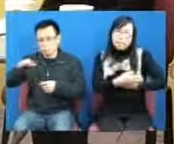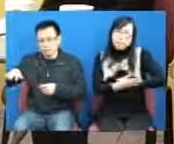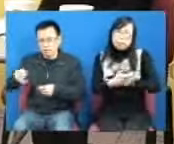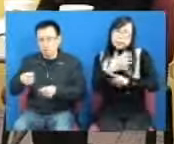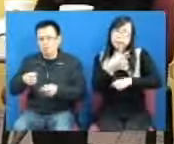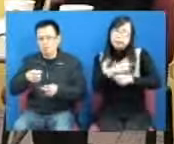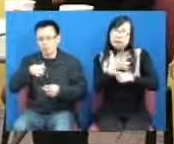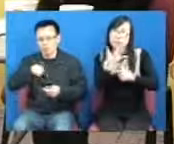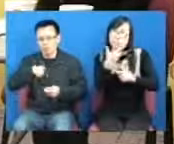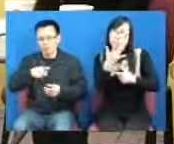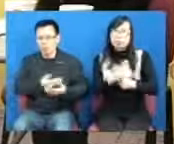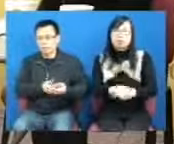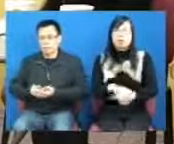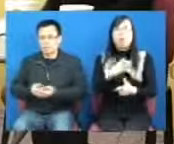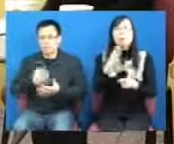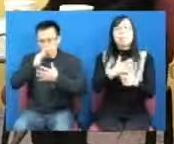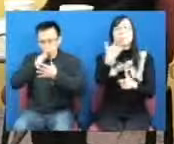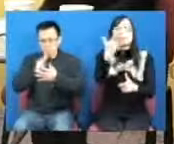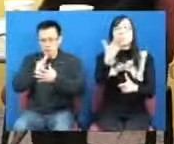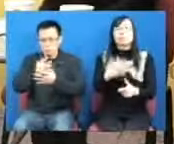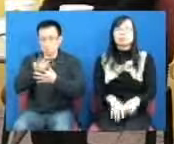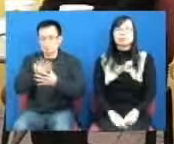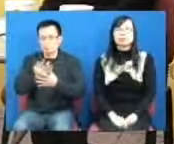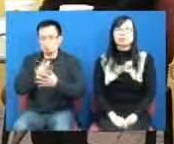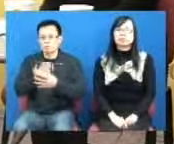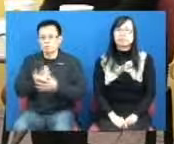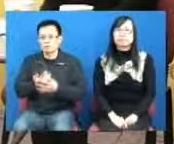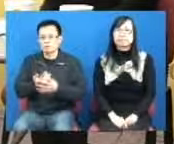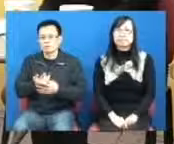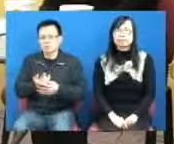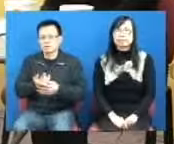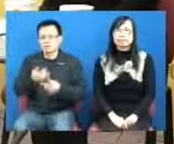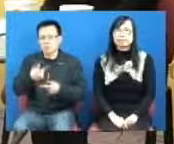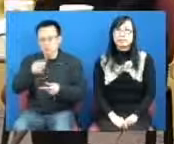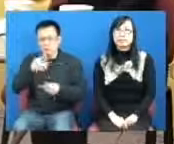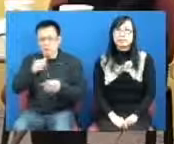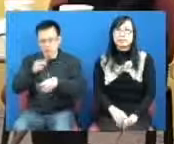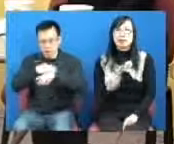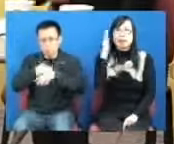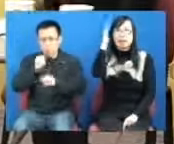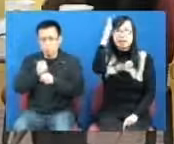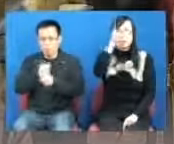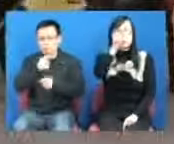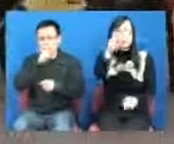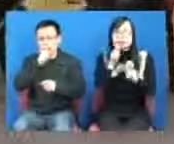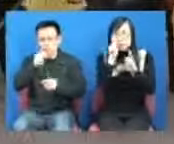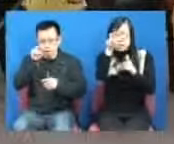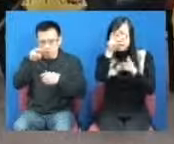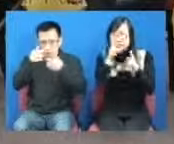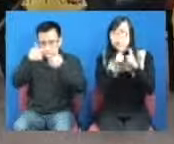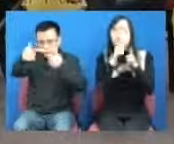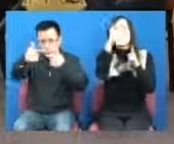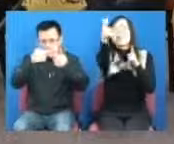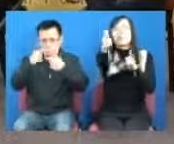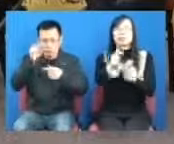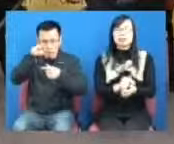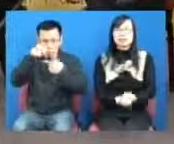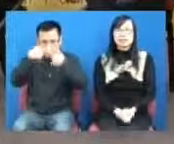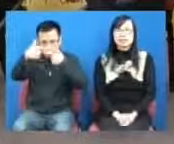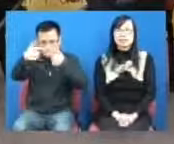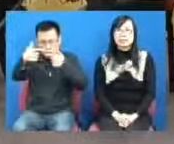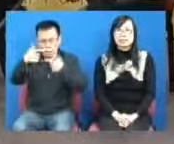個月大五個月大寶寶即是在看即是做爸爸希望看長一點看長一點現在看長